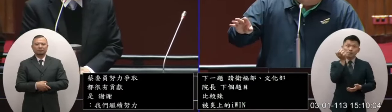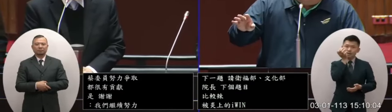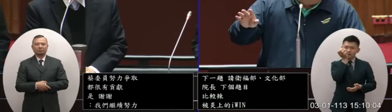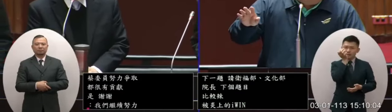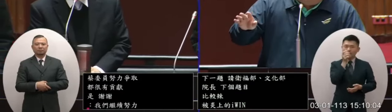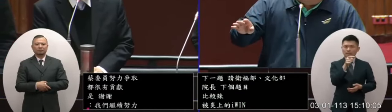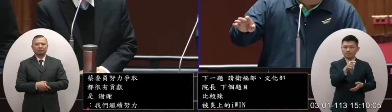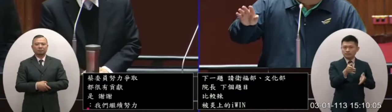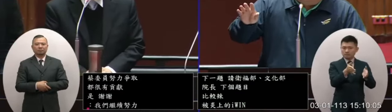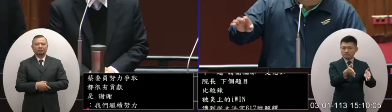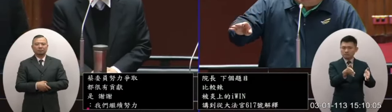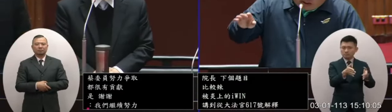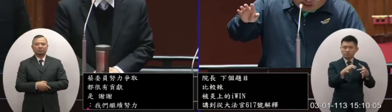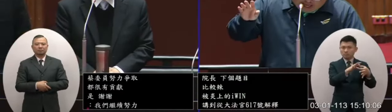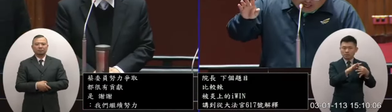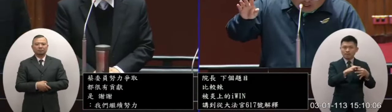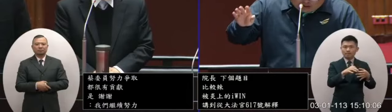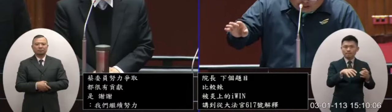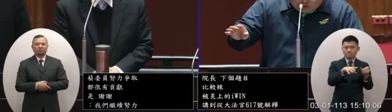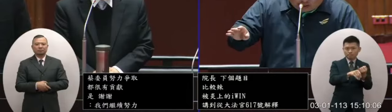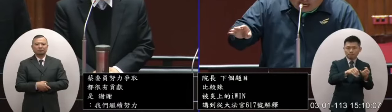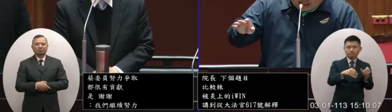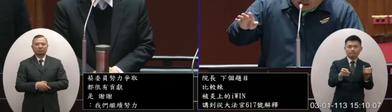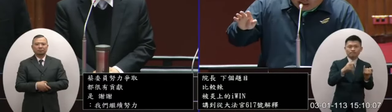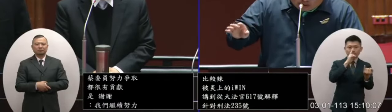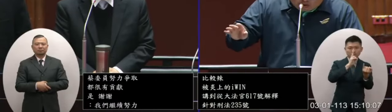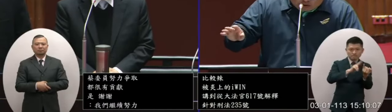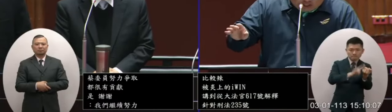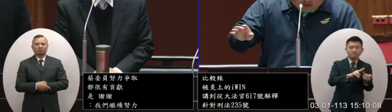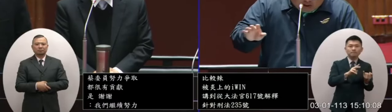部分，它可能就涉及到了性暴力啦、性虐